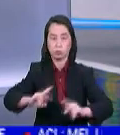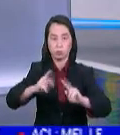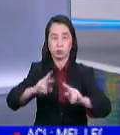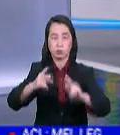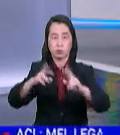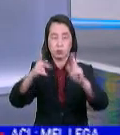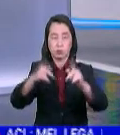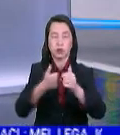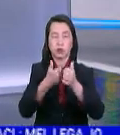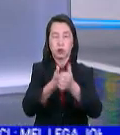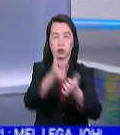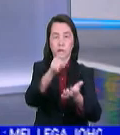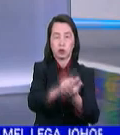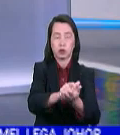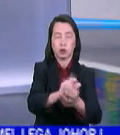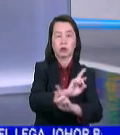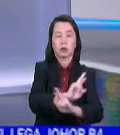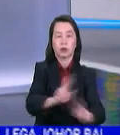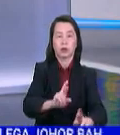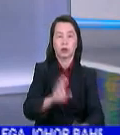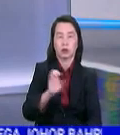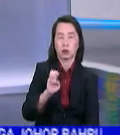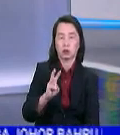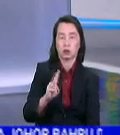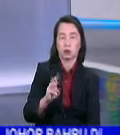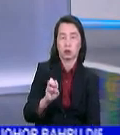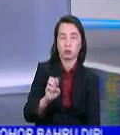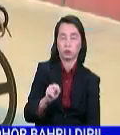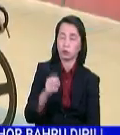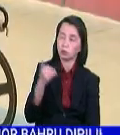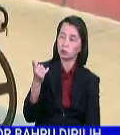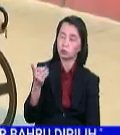dibangunkan. Ikuti laporan disediakan Erwin Zaid.